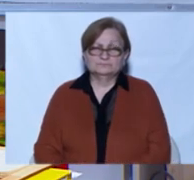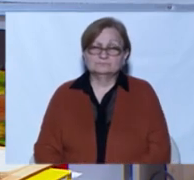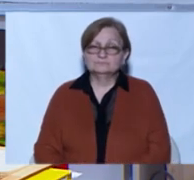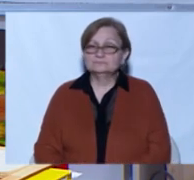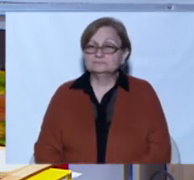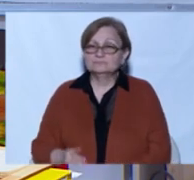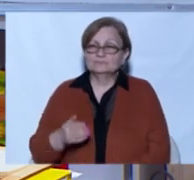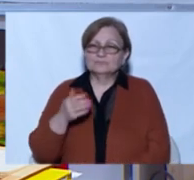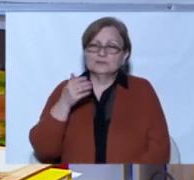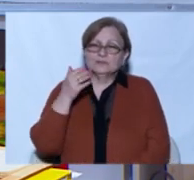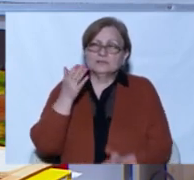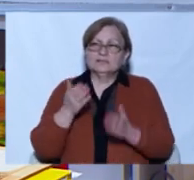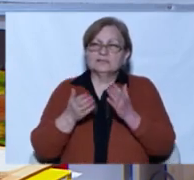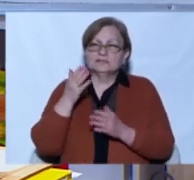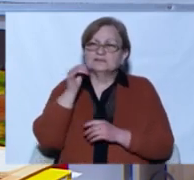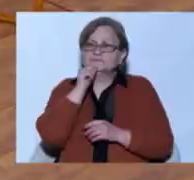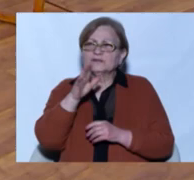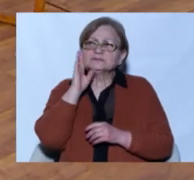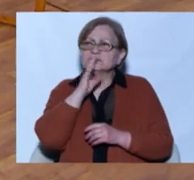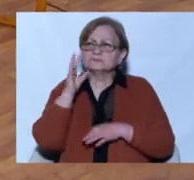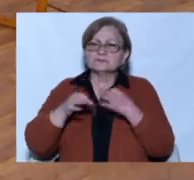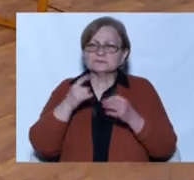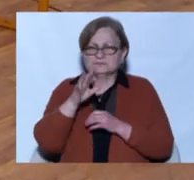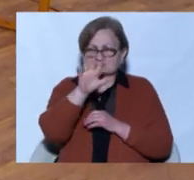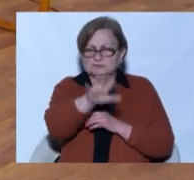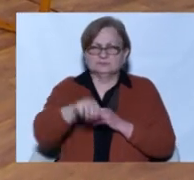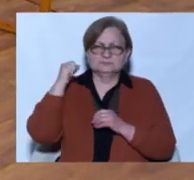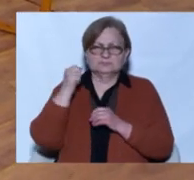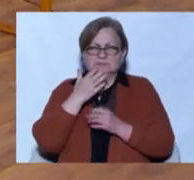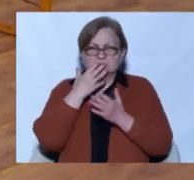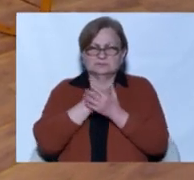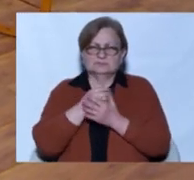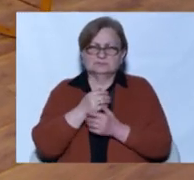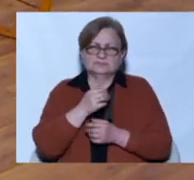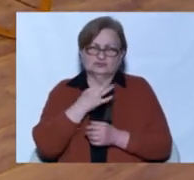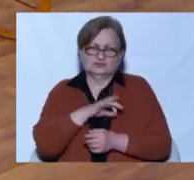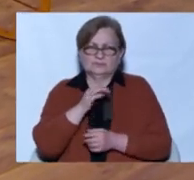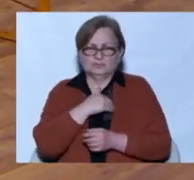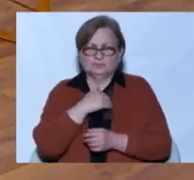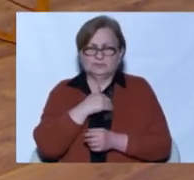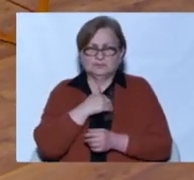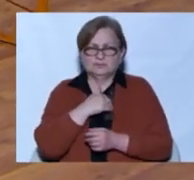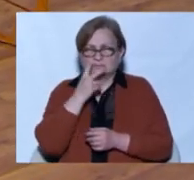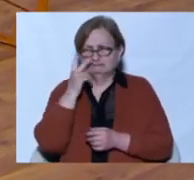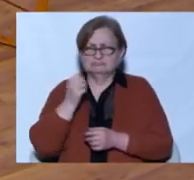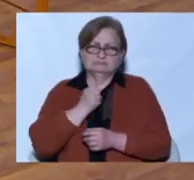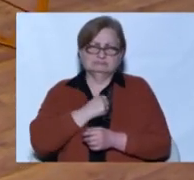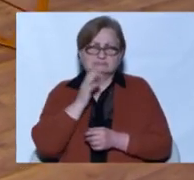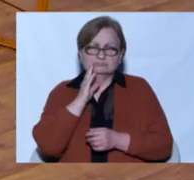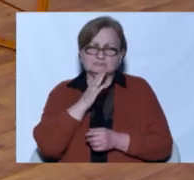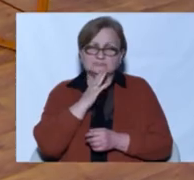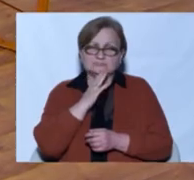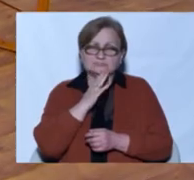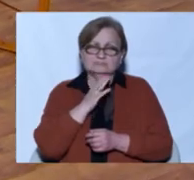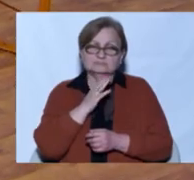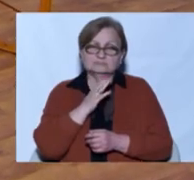თითქოს უნდა ხელიდან გამოსტაცოს საყვარელი შვილიო. საწყალი ჩიტუნა. ძია ამ სვიხეზე სთხოვა